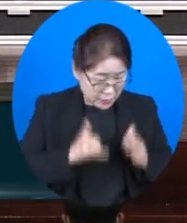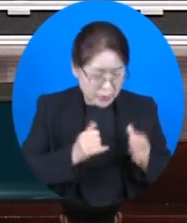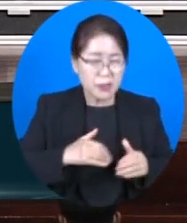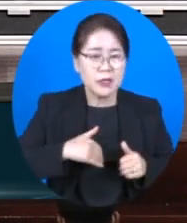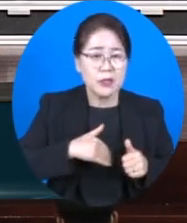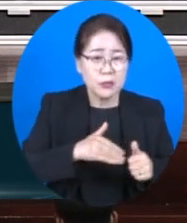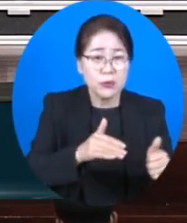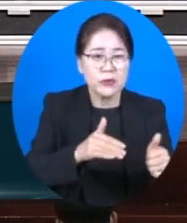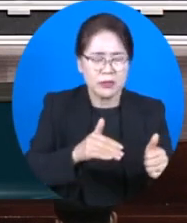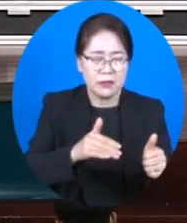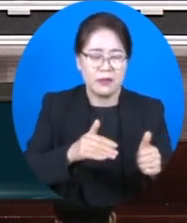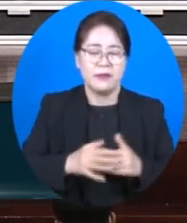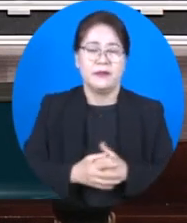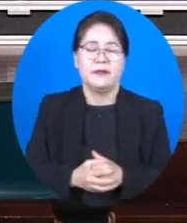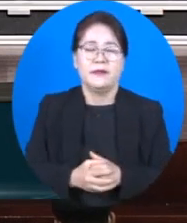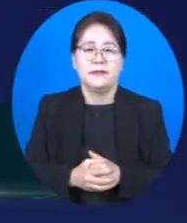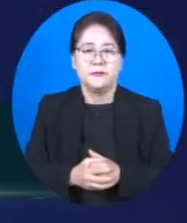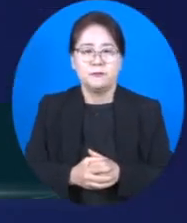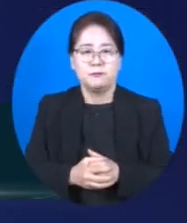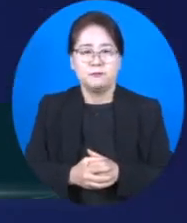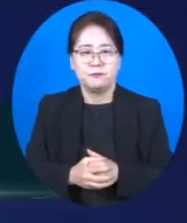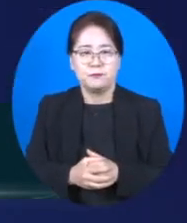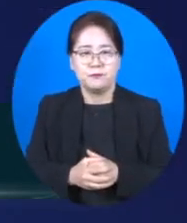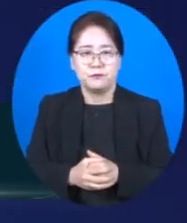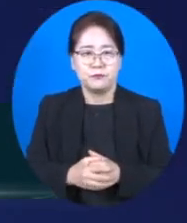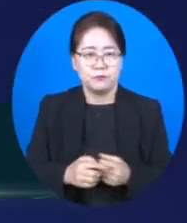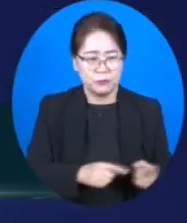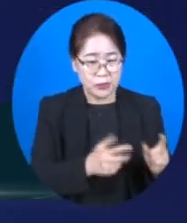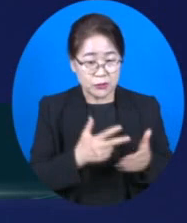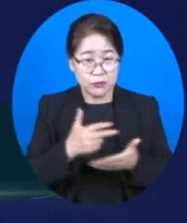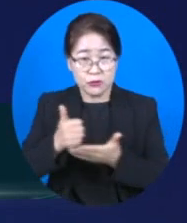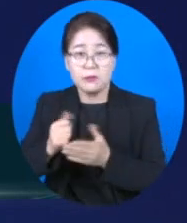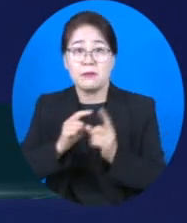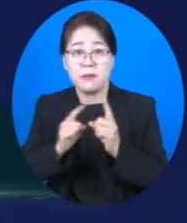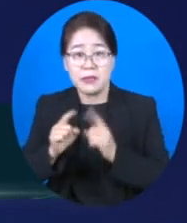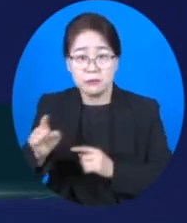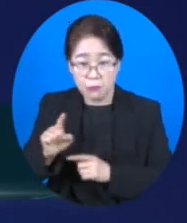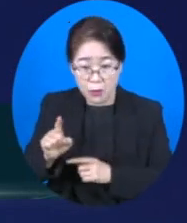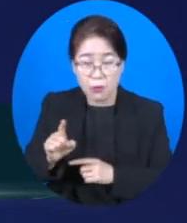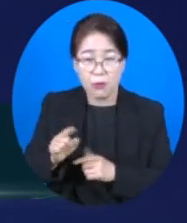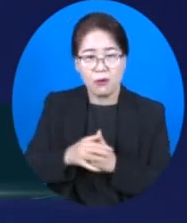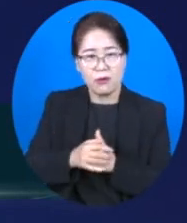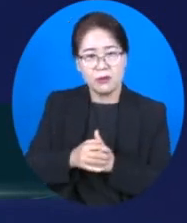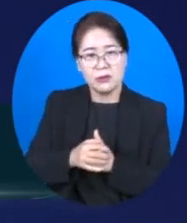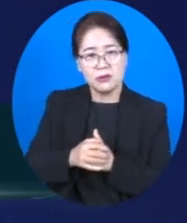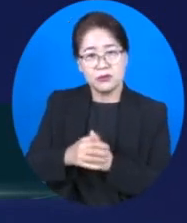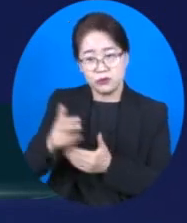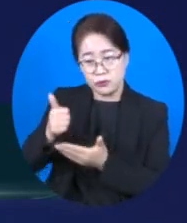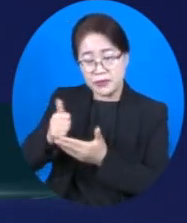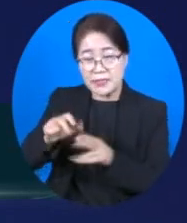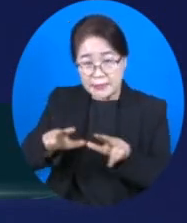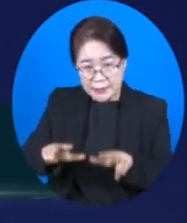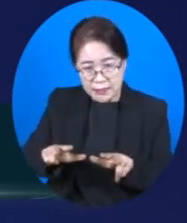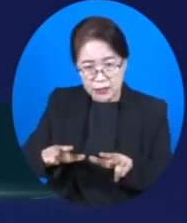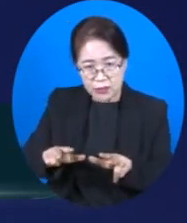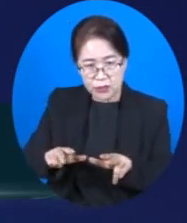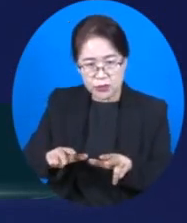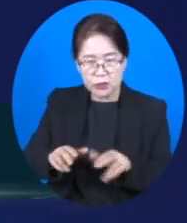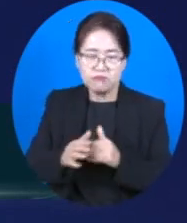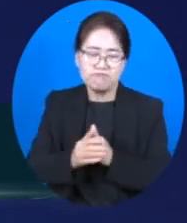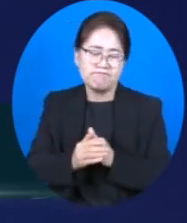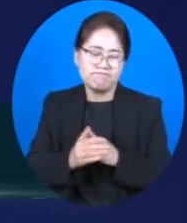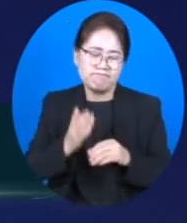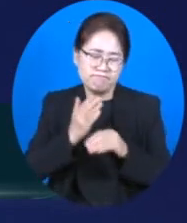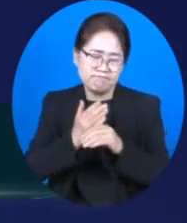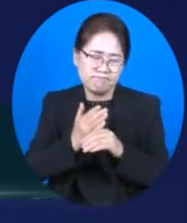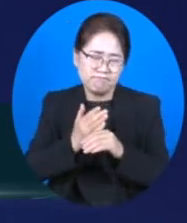보내었고. 자, 부활하신 주님께서 하셨던 말씀이죠. 그런데 주님은 지금 중보적 기도를